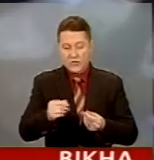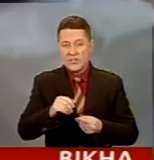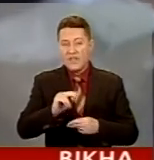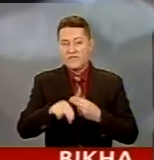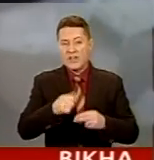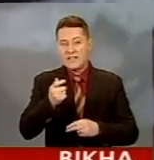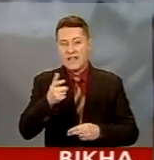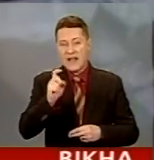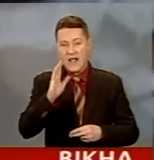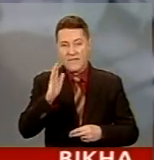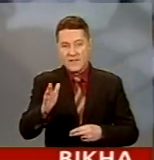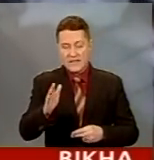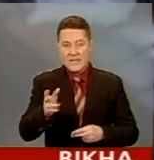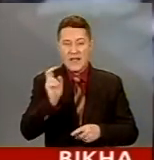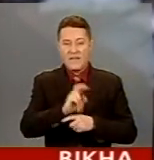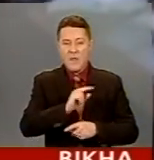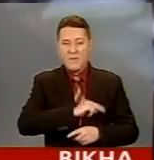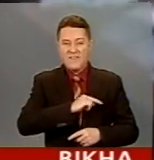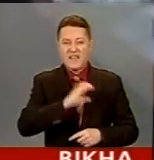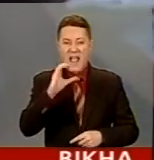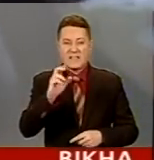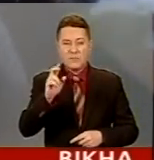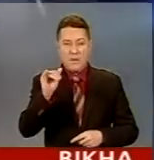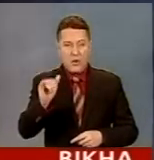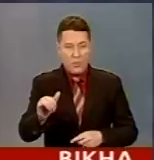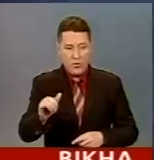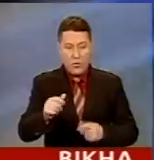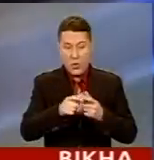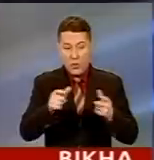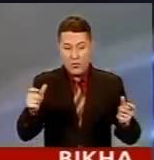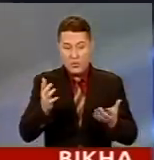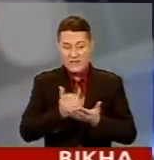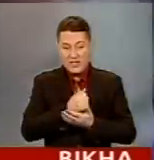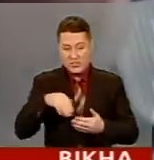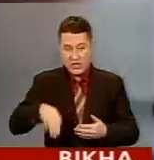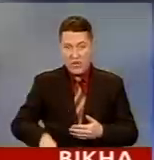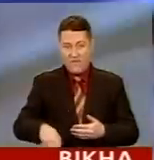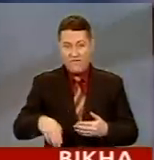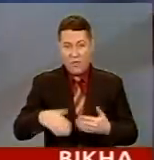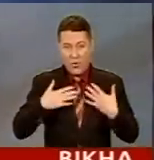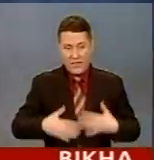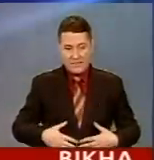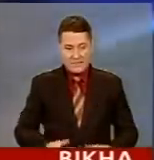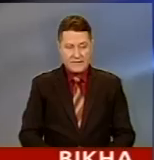до військового ділка навідалися працівники СБУ. Позначені купюри знайшли в одязі.